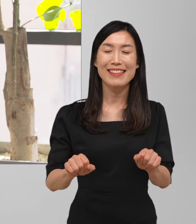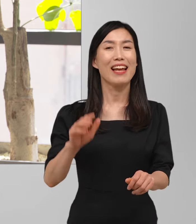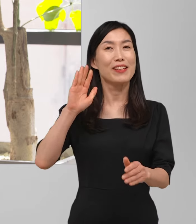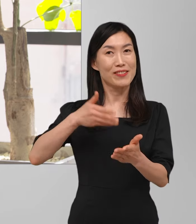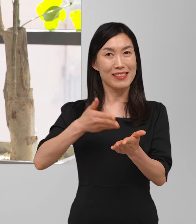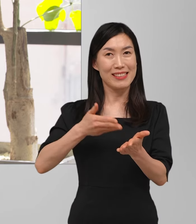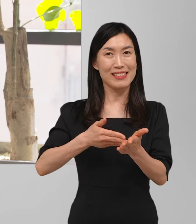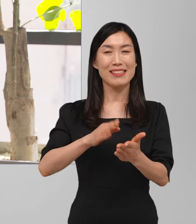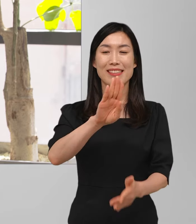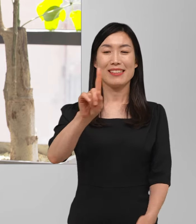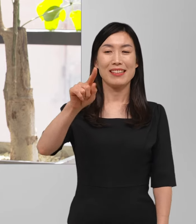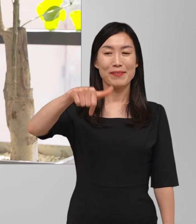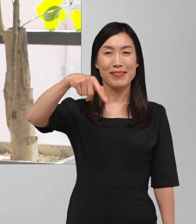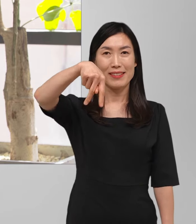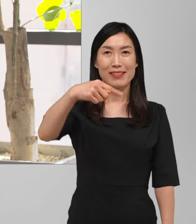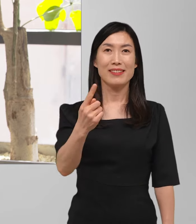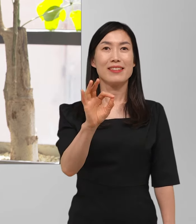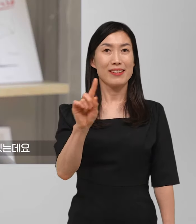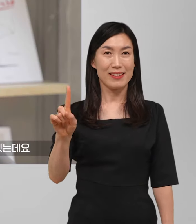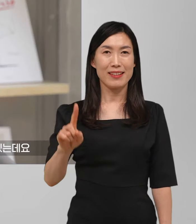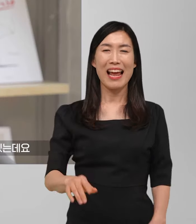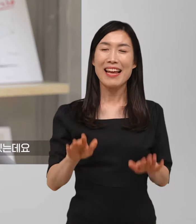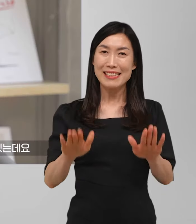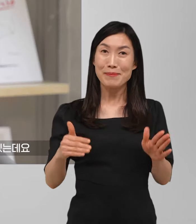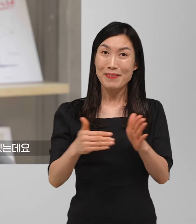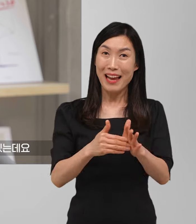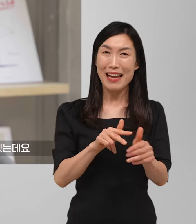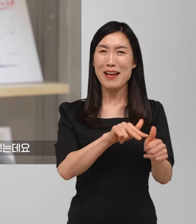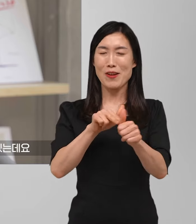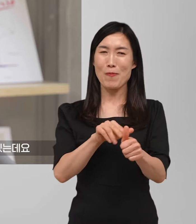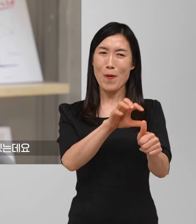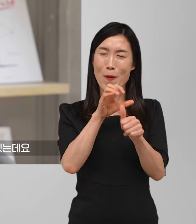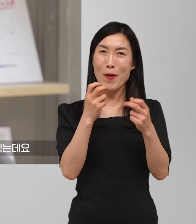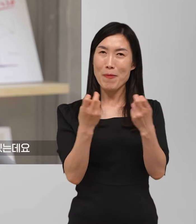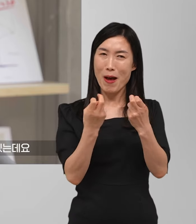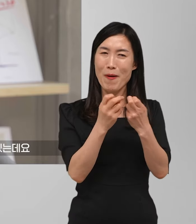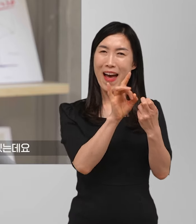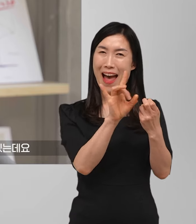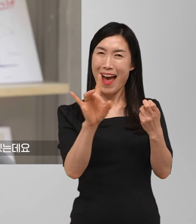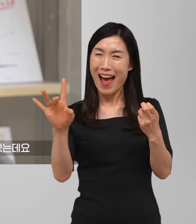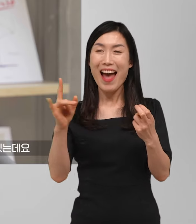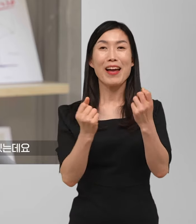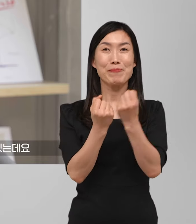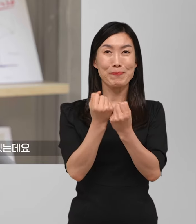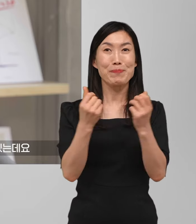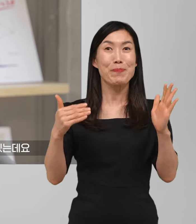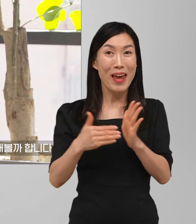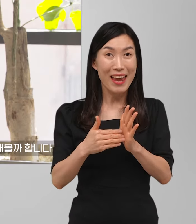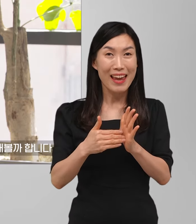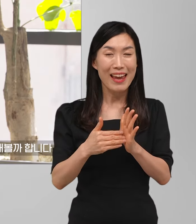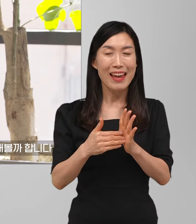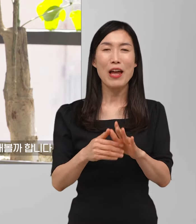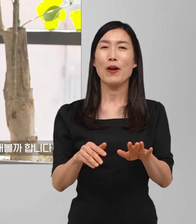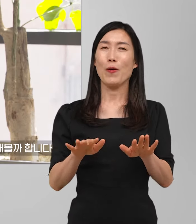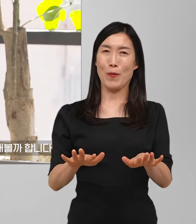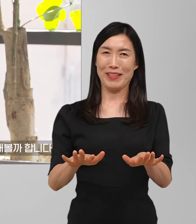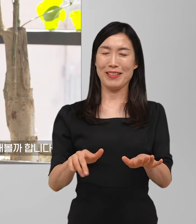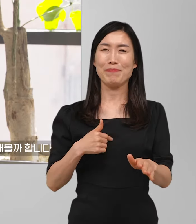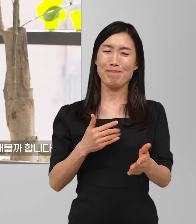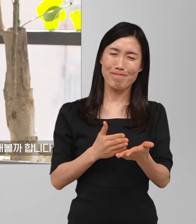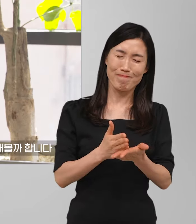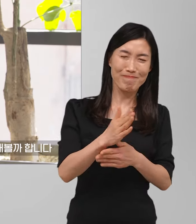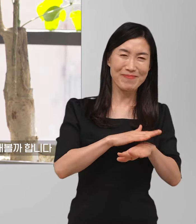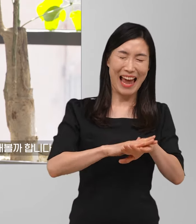네, 안녕하세요. 뉴텔러의 박사입니다. 그동안 여러분들과 함께 데이터를 통해 세상을 들여다보고 있는데요. 오늘은 제